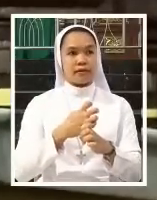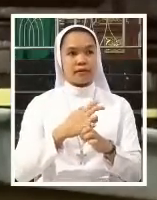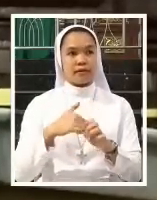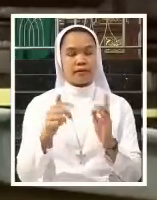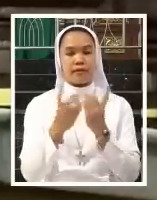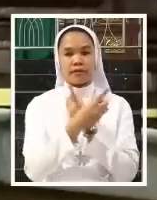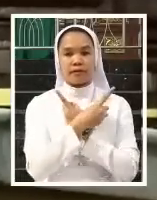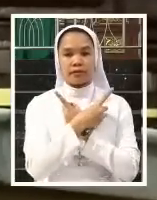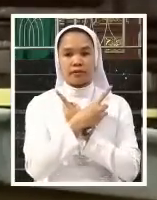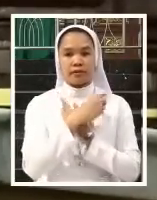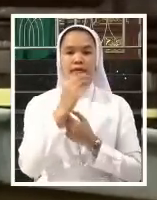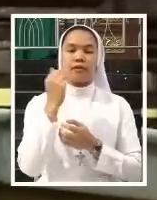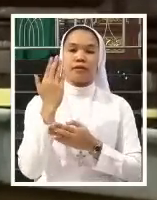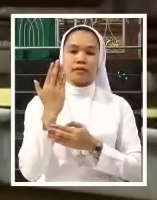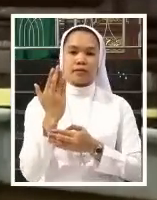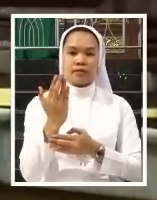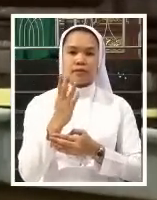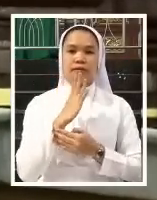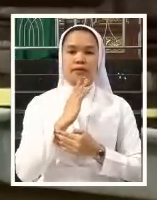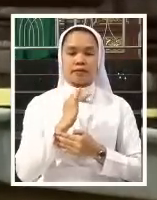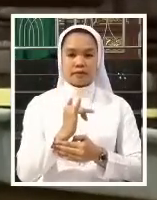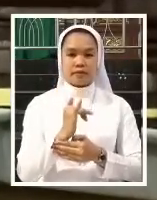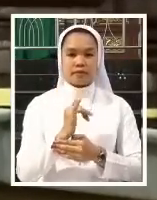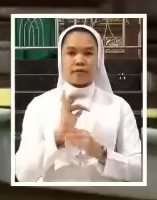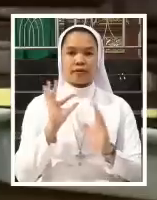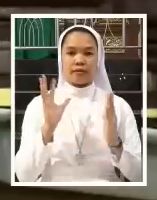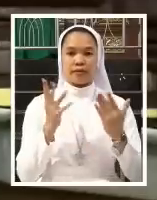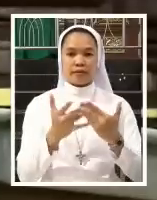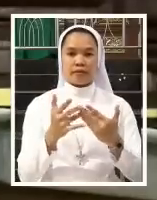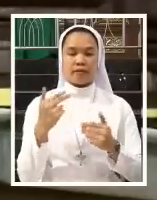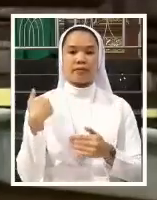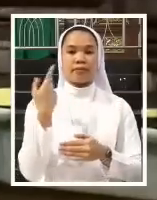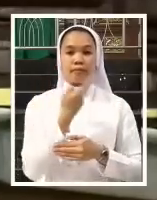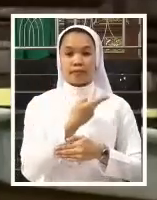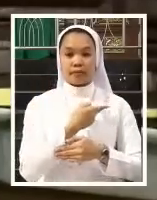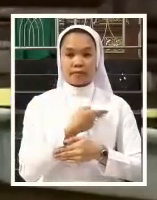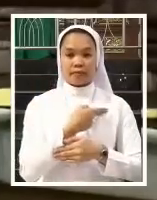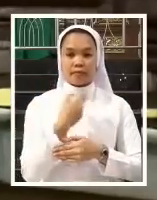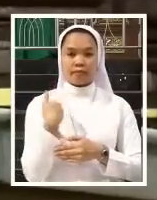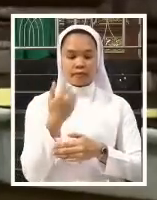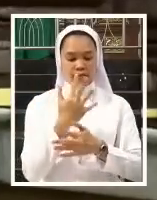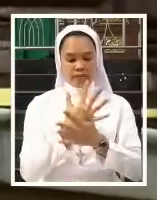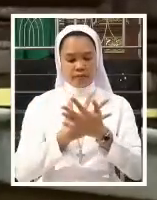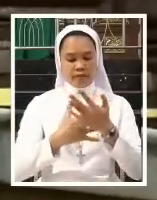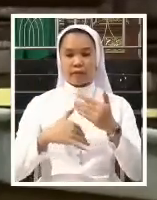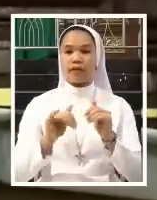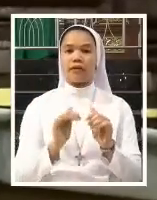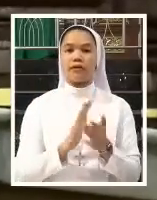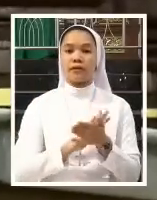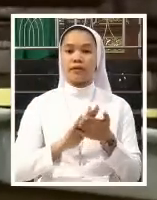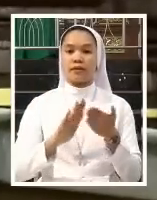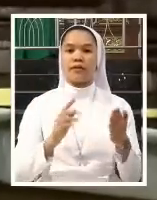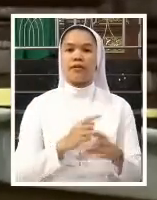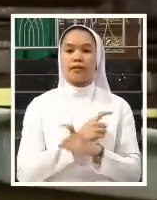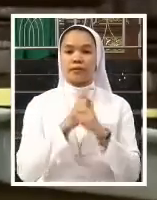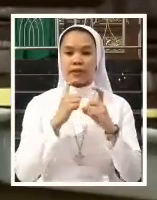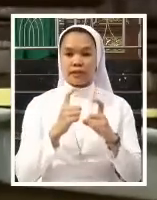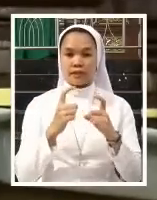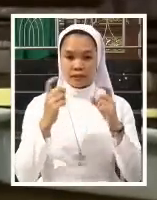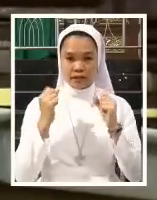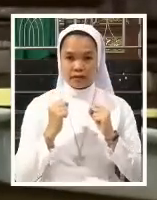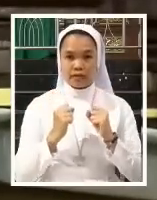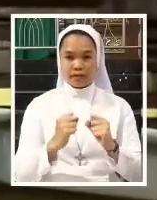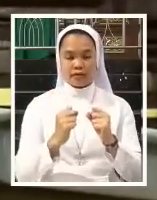Namumutan niya kita, hinuhubadan niya kita sa satong mga kasalan, sa bagsik kan sa iyang